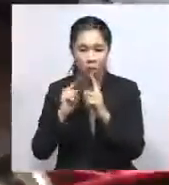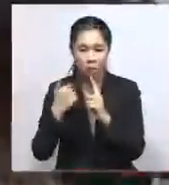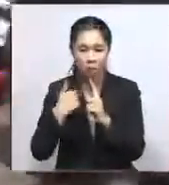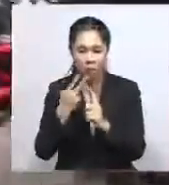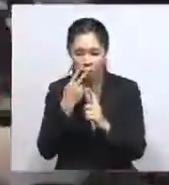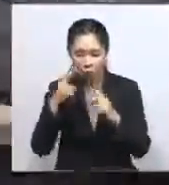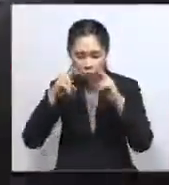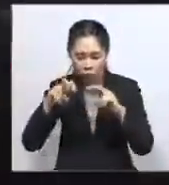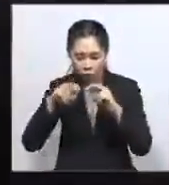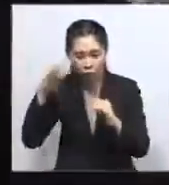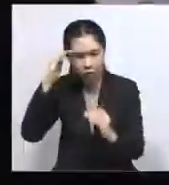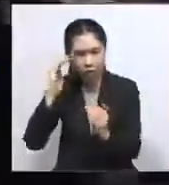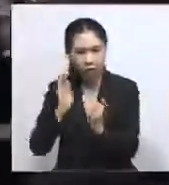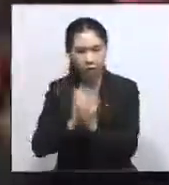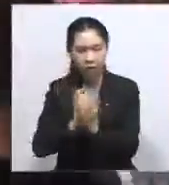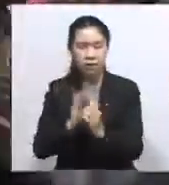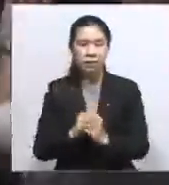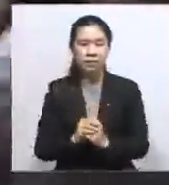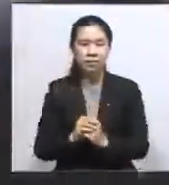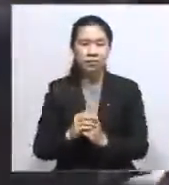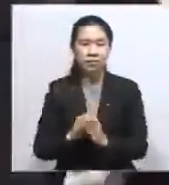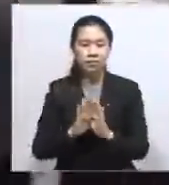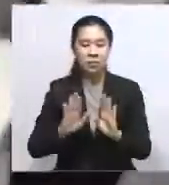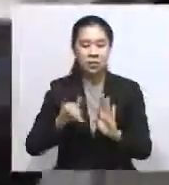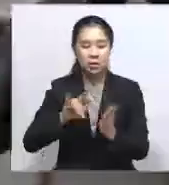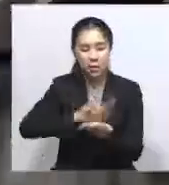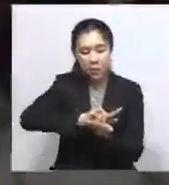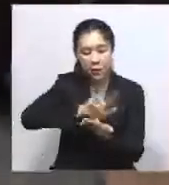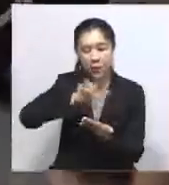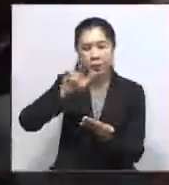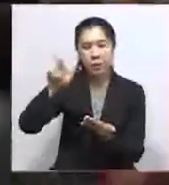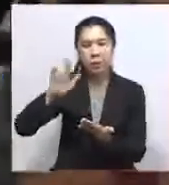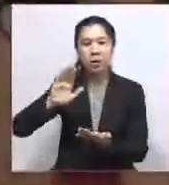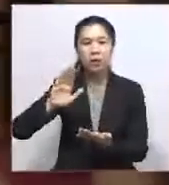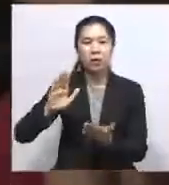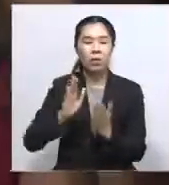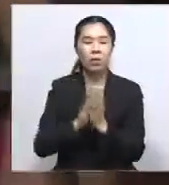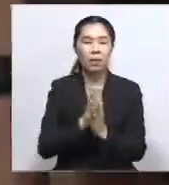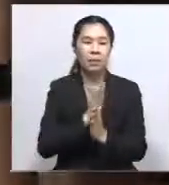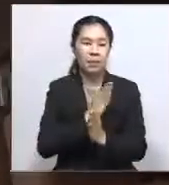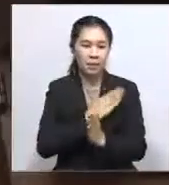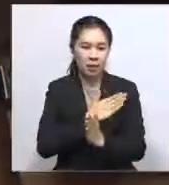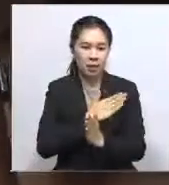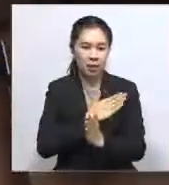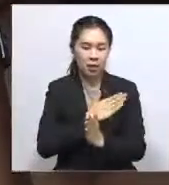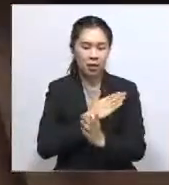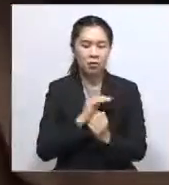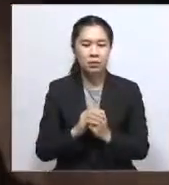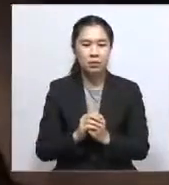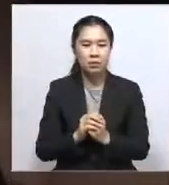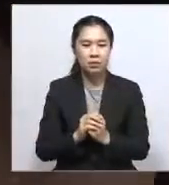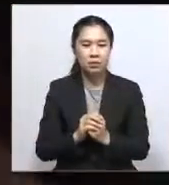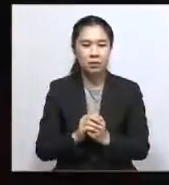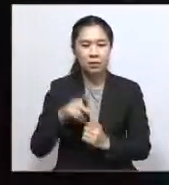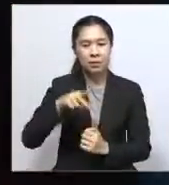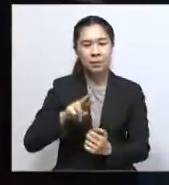จสอบกับตำรวจตรวจคนเข้าเมืองว่ามีการเดินทางออกนอกประเทศของพระพรหมสิทธิ์เจ้าอาวาสวัดสะเกดและพระพรห